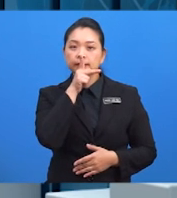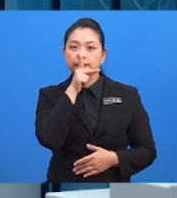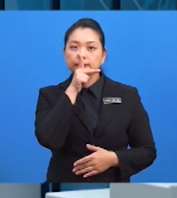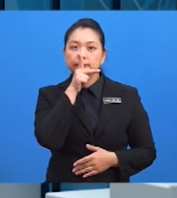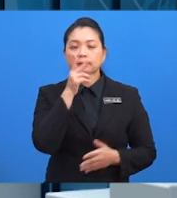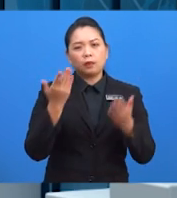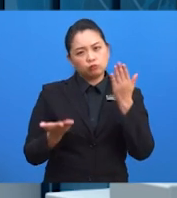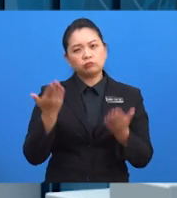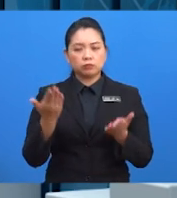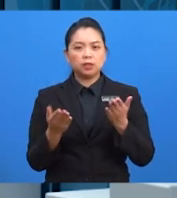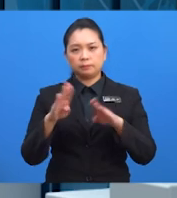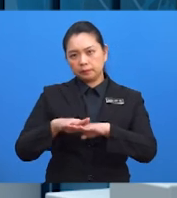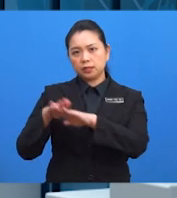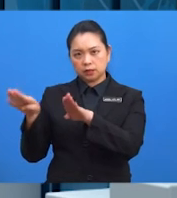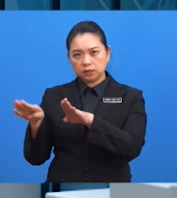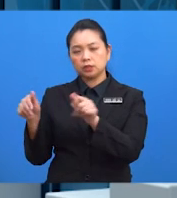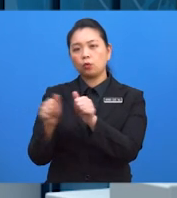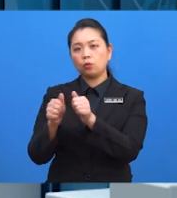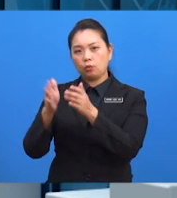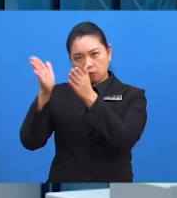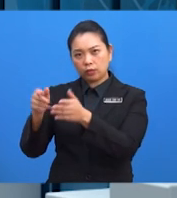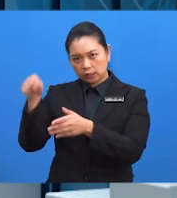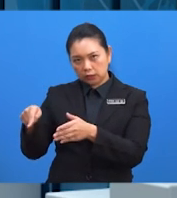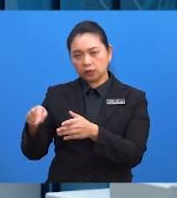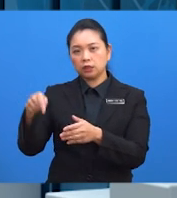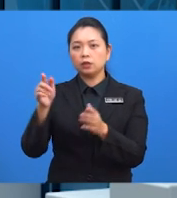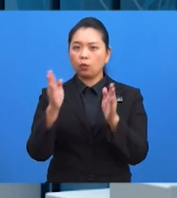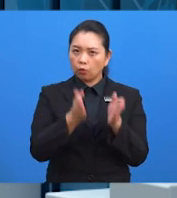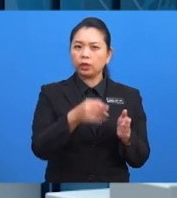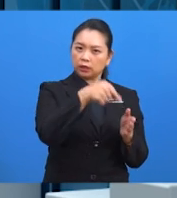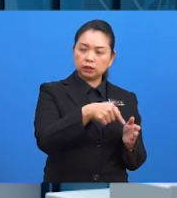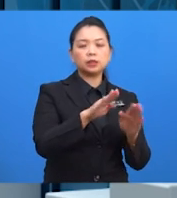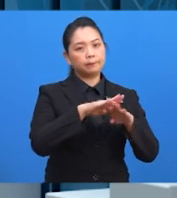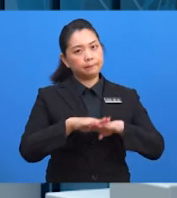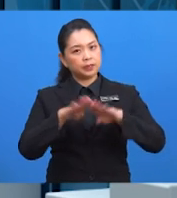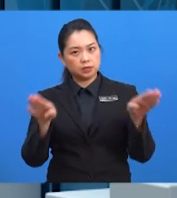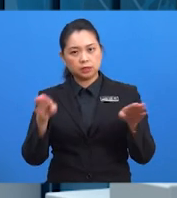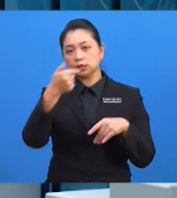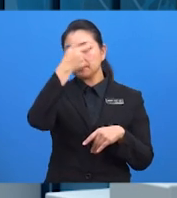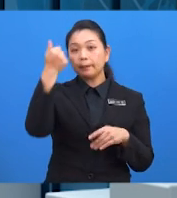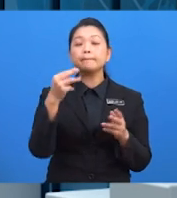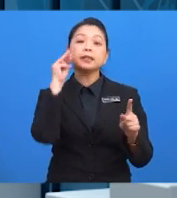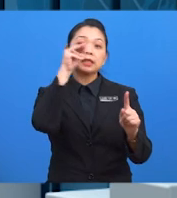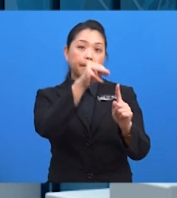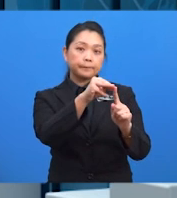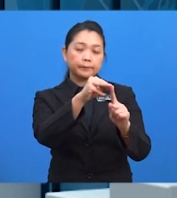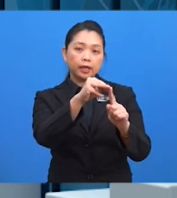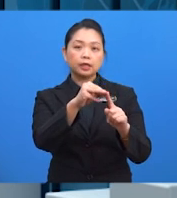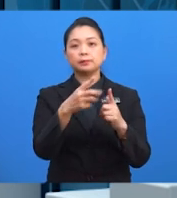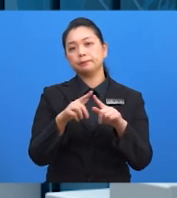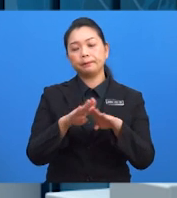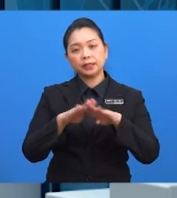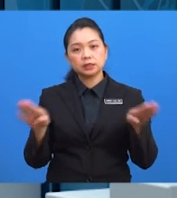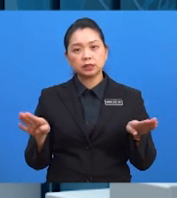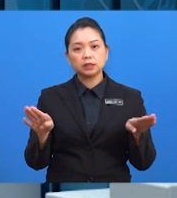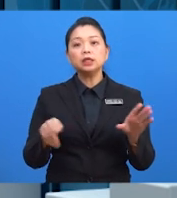individu mungkin berbeza dengan individu yang lain kerana matlamat kewangan yang berbeza.